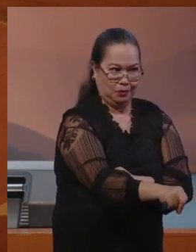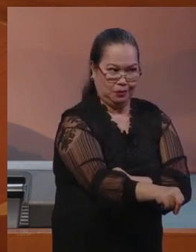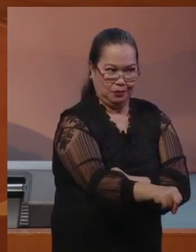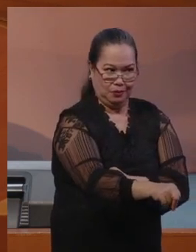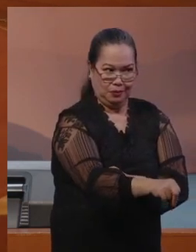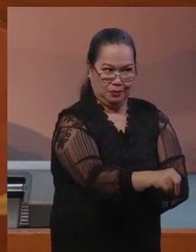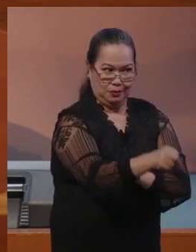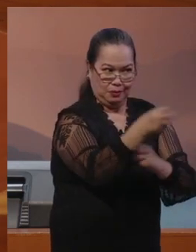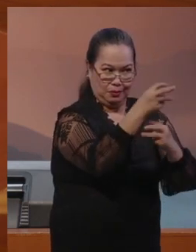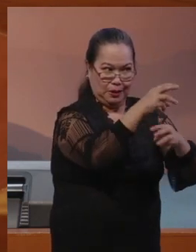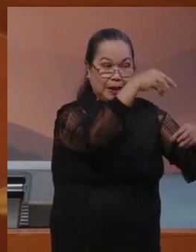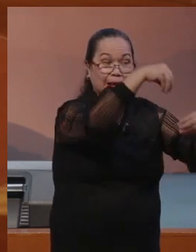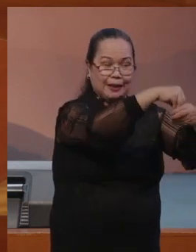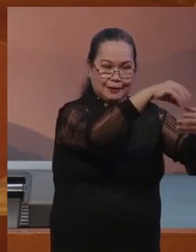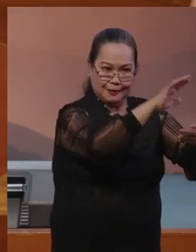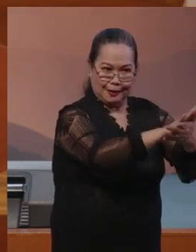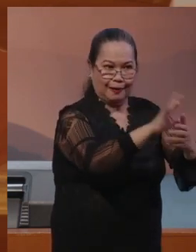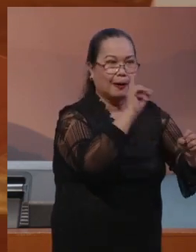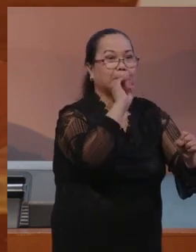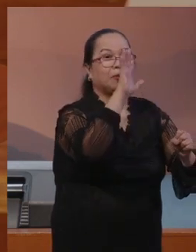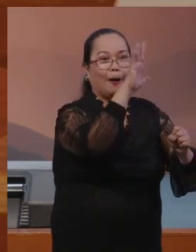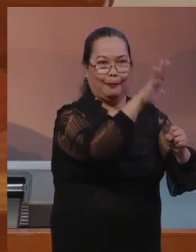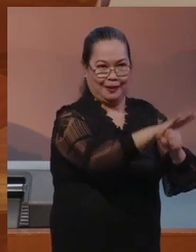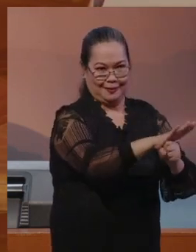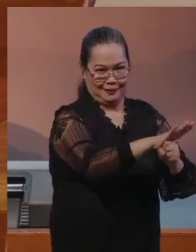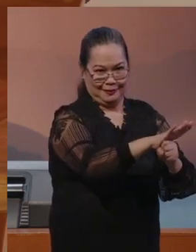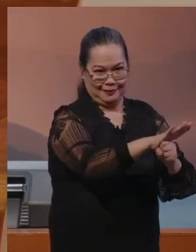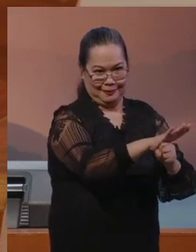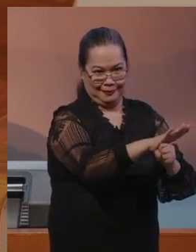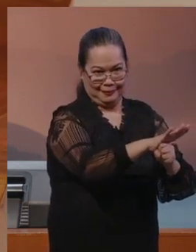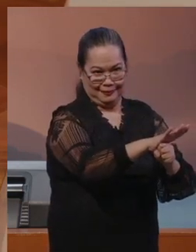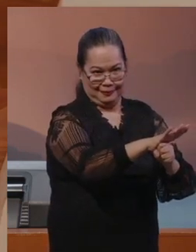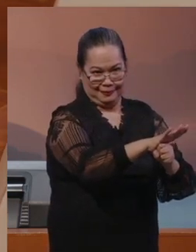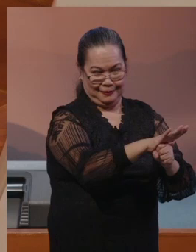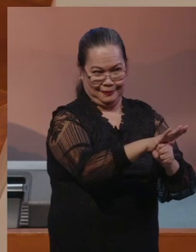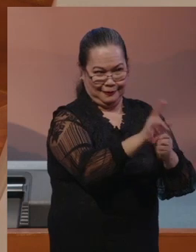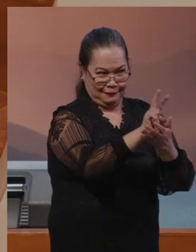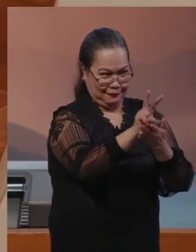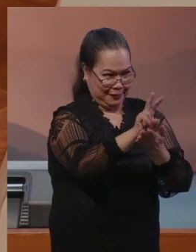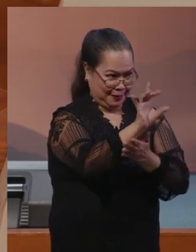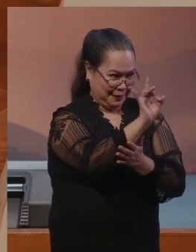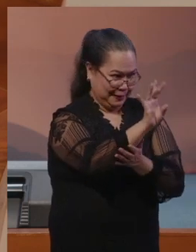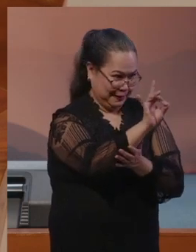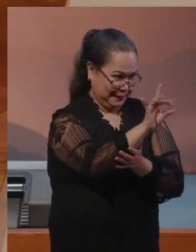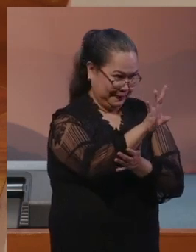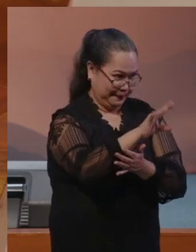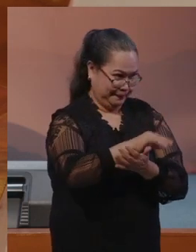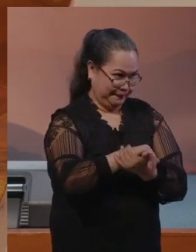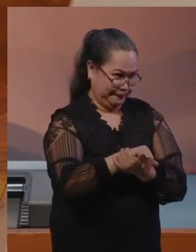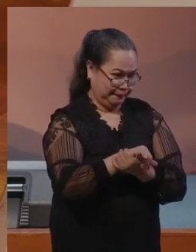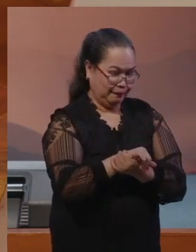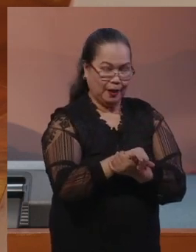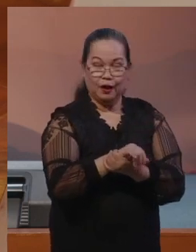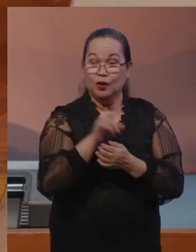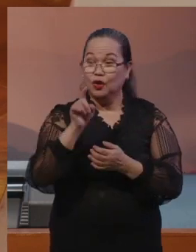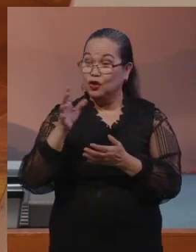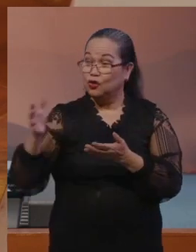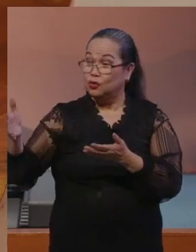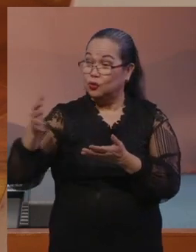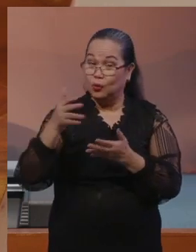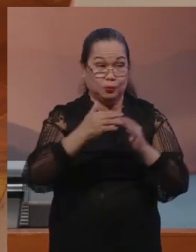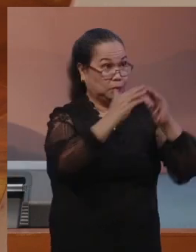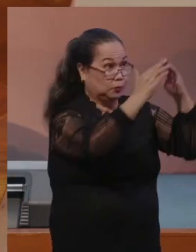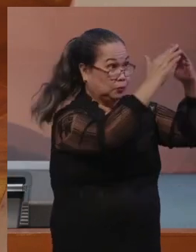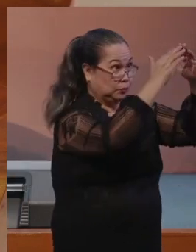bintanang yon. Bakit? Pinangako yun dito. Tignan niyo verse 18. You shall gather into your house